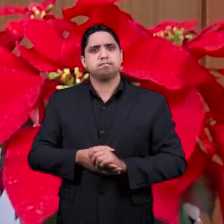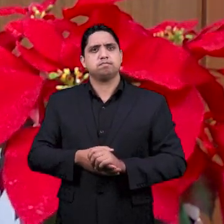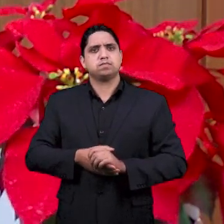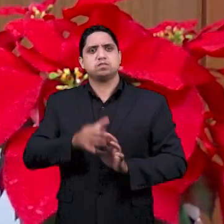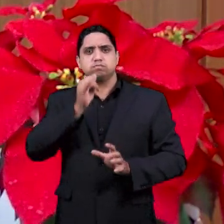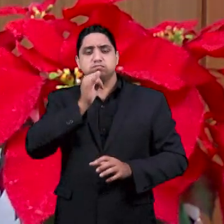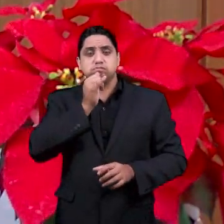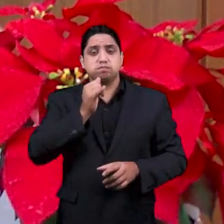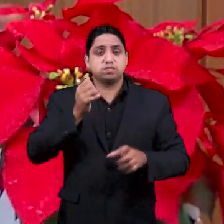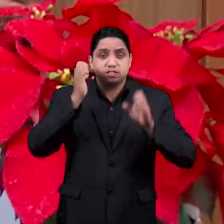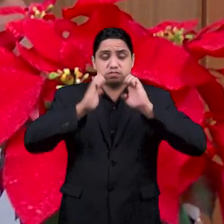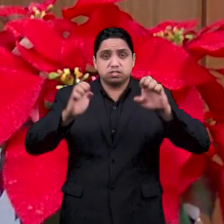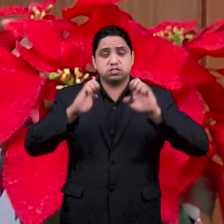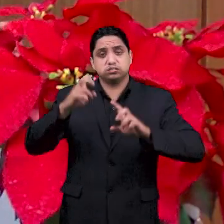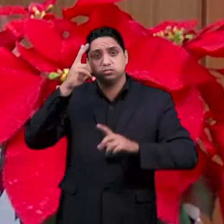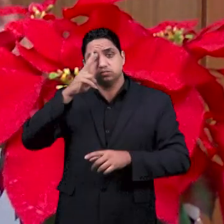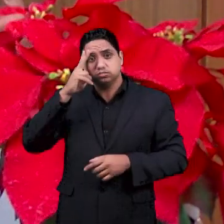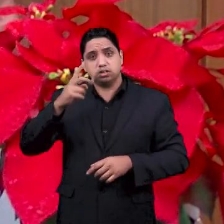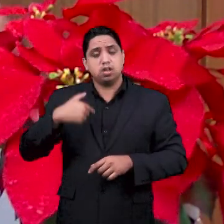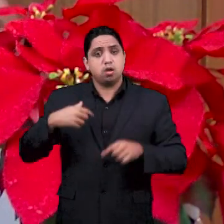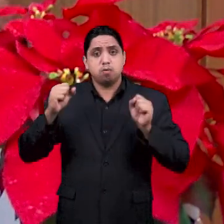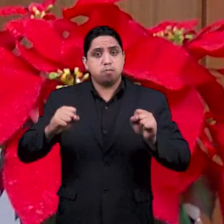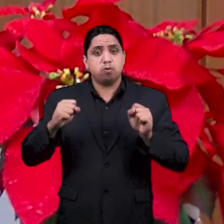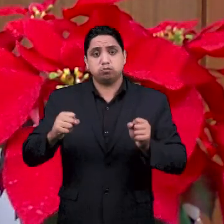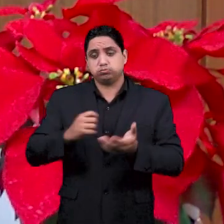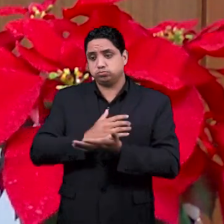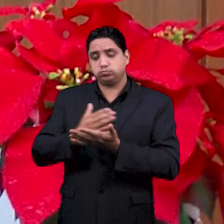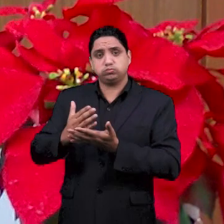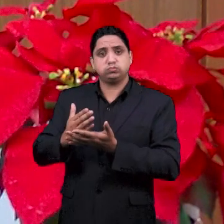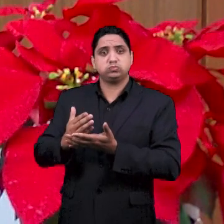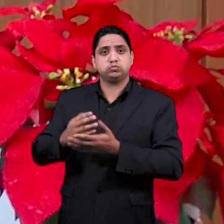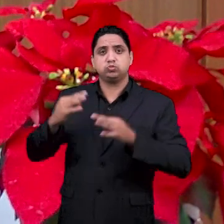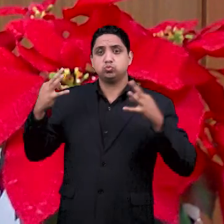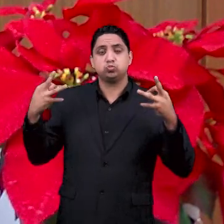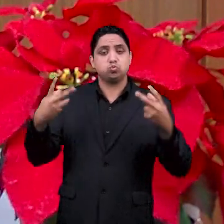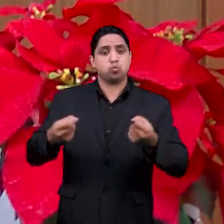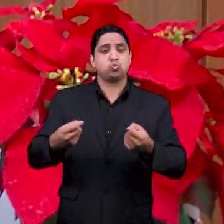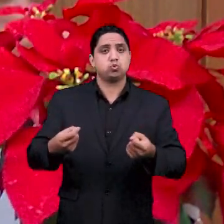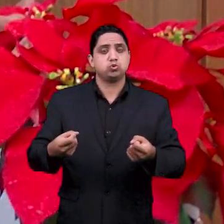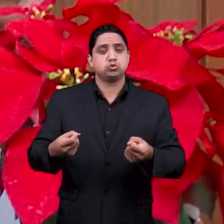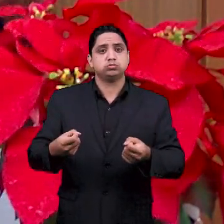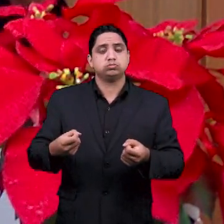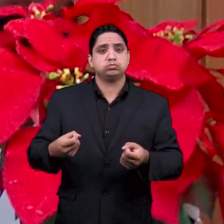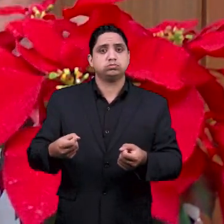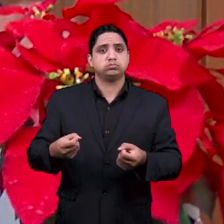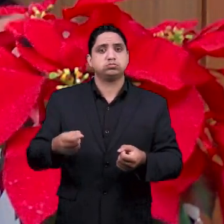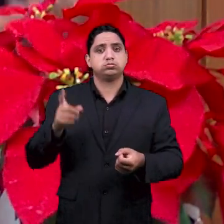этом христианстве историческом. Я могу ввести всякого рода ресурсы,